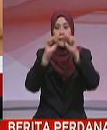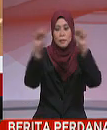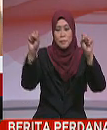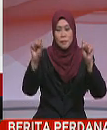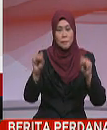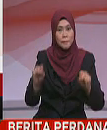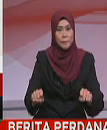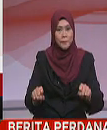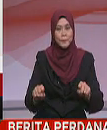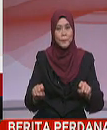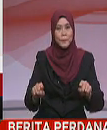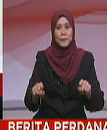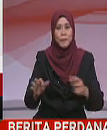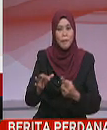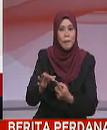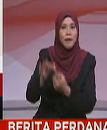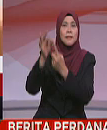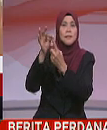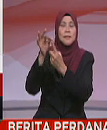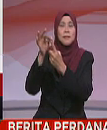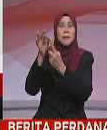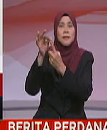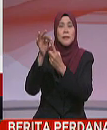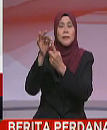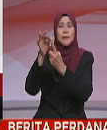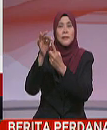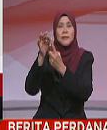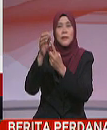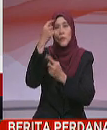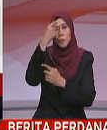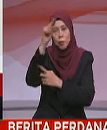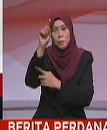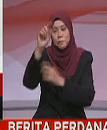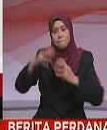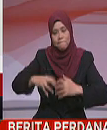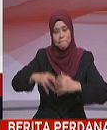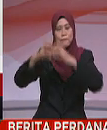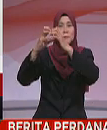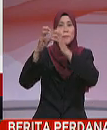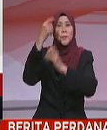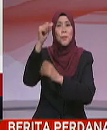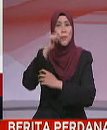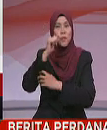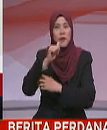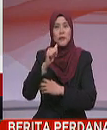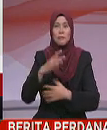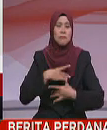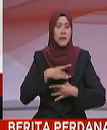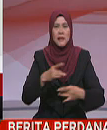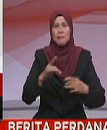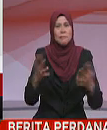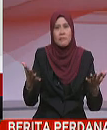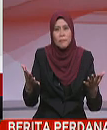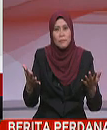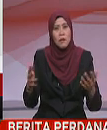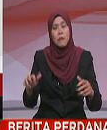sistem yang dikerangka khas untuk membangunkan wanita. Tapi kalau tak ada minat, berapa banyak